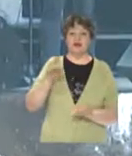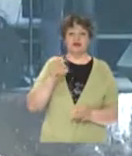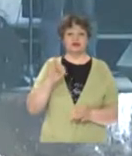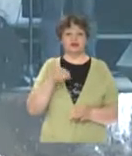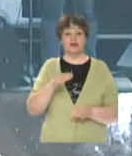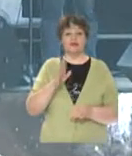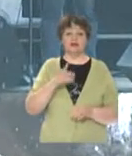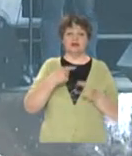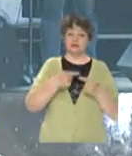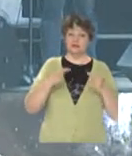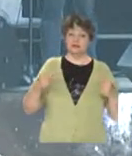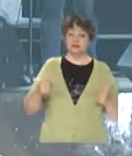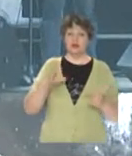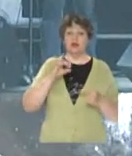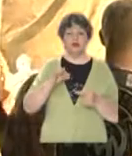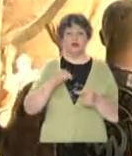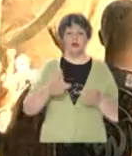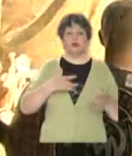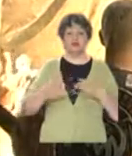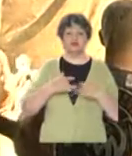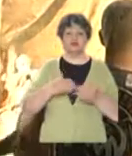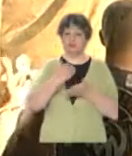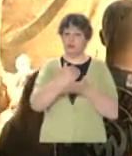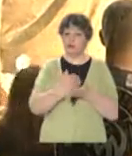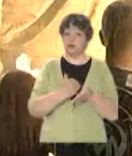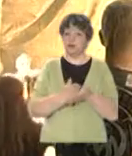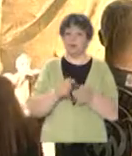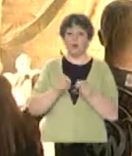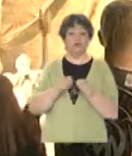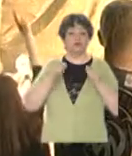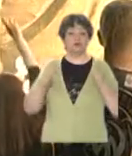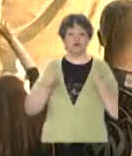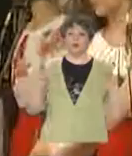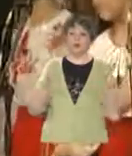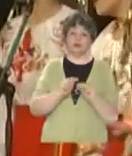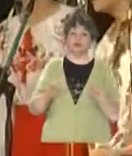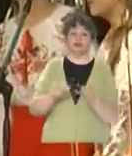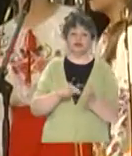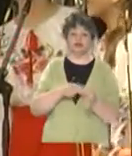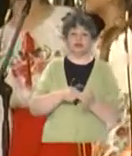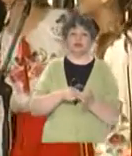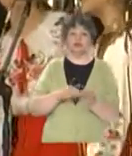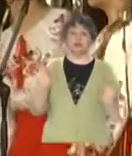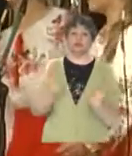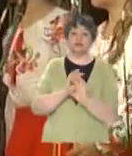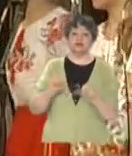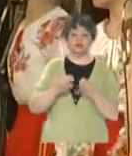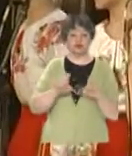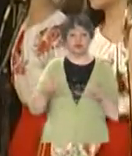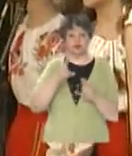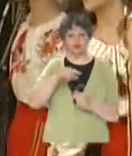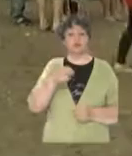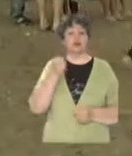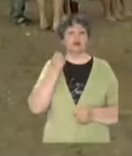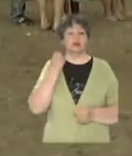Овердрайв», «Бруто». А вже традиційну концертну програму одного із днів фестивалю відкрили учні Черкаської дитячої музичної школи номер